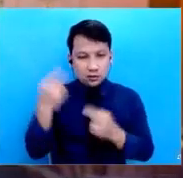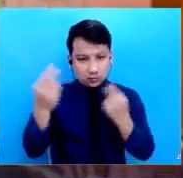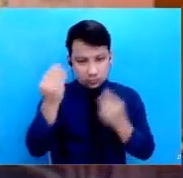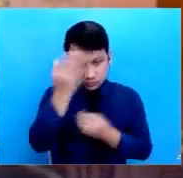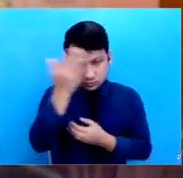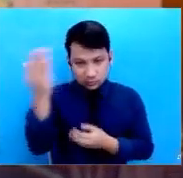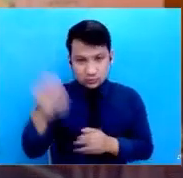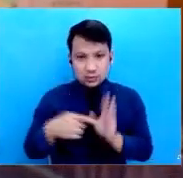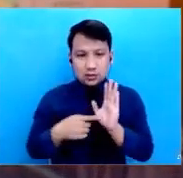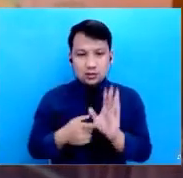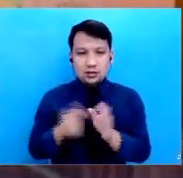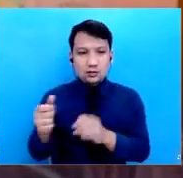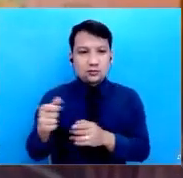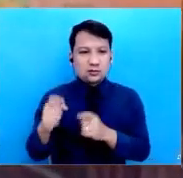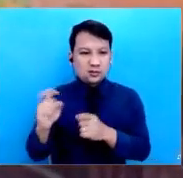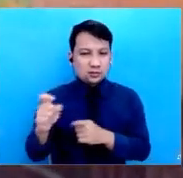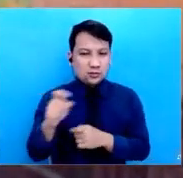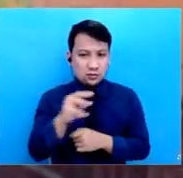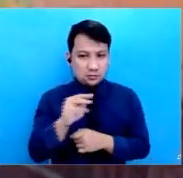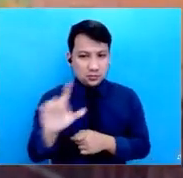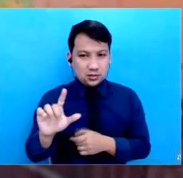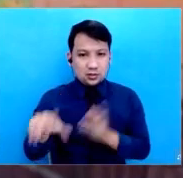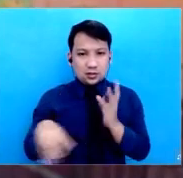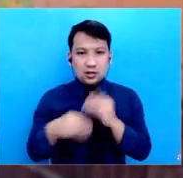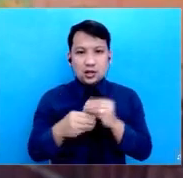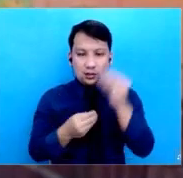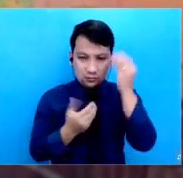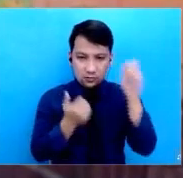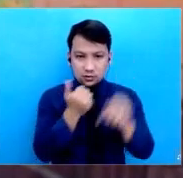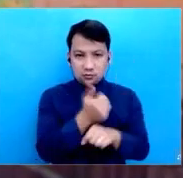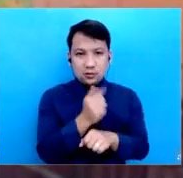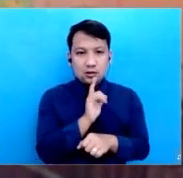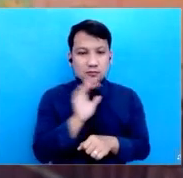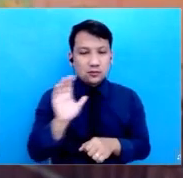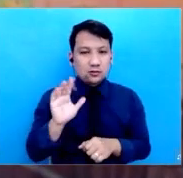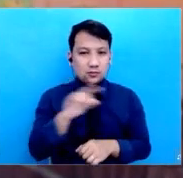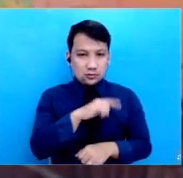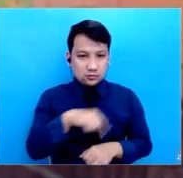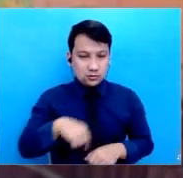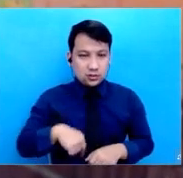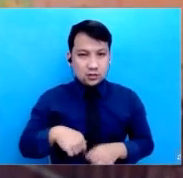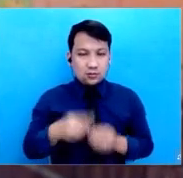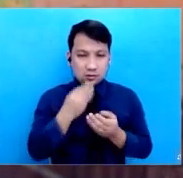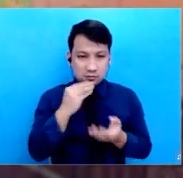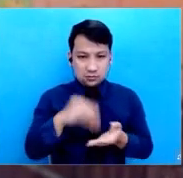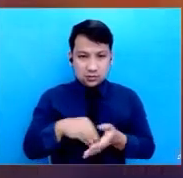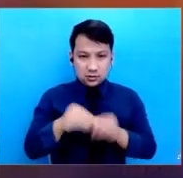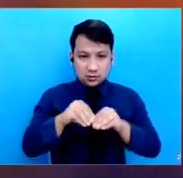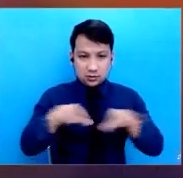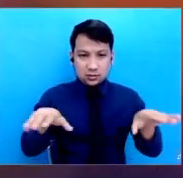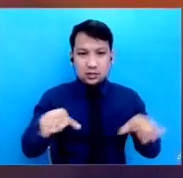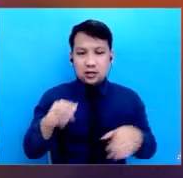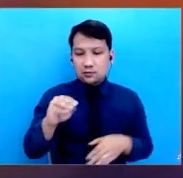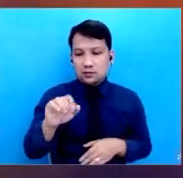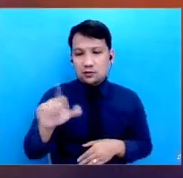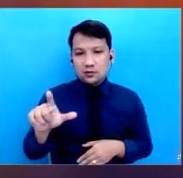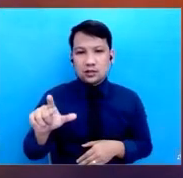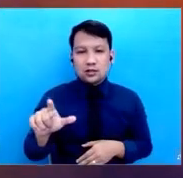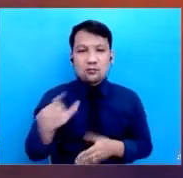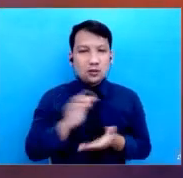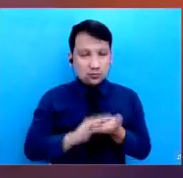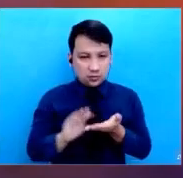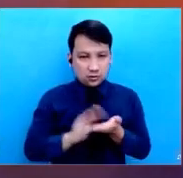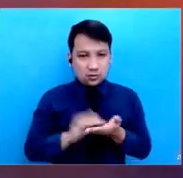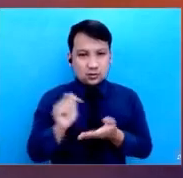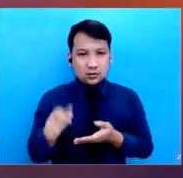nakapagpigil sa ex-fiance na si Mel Sarmiento. Pero promise ng Queen of All Media na mag-message daw siya kay Mel. Napatawad na raw niya